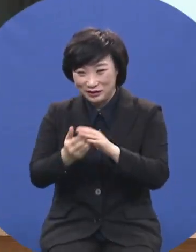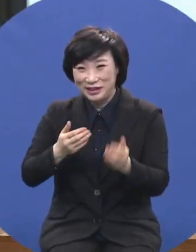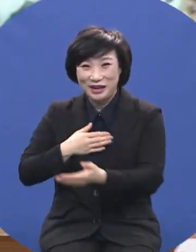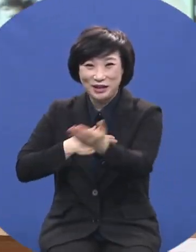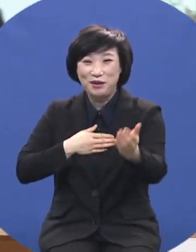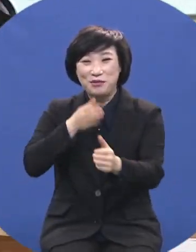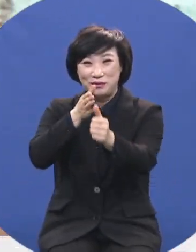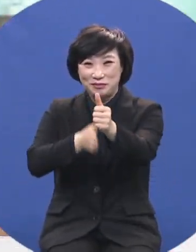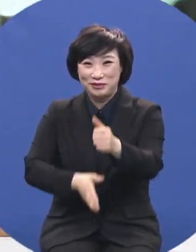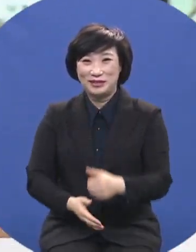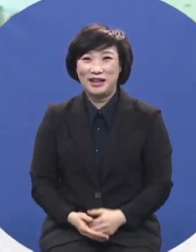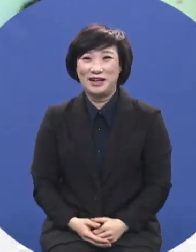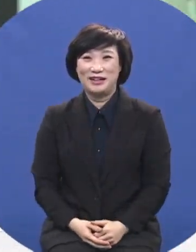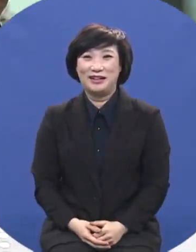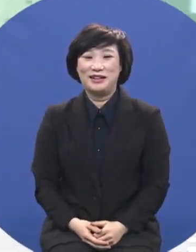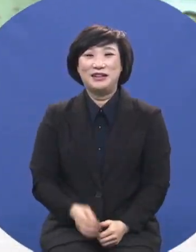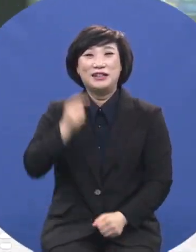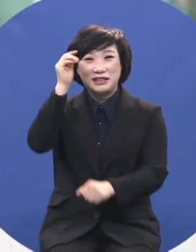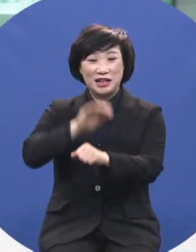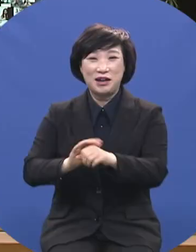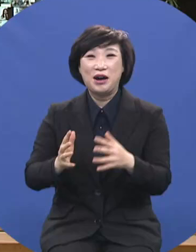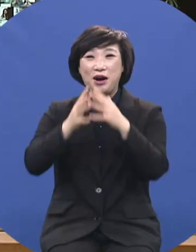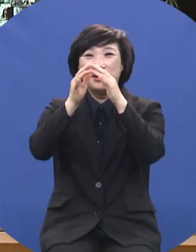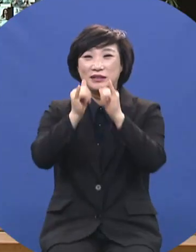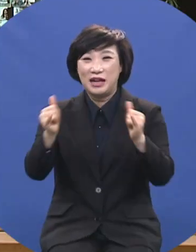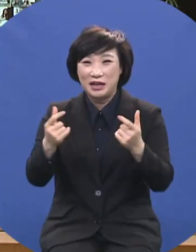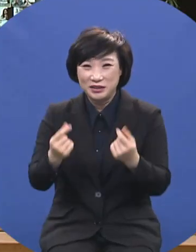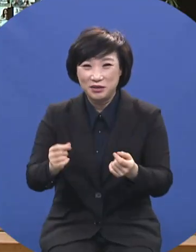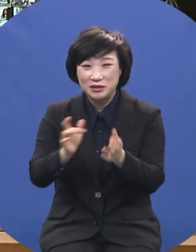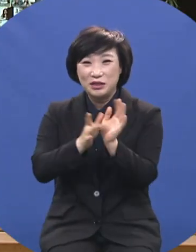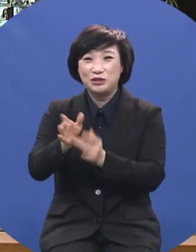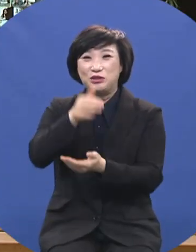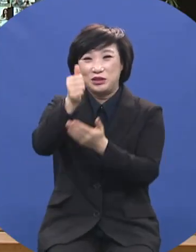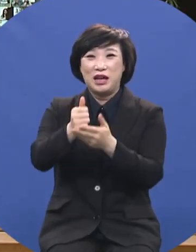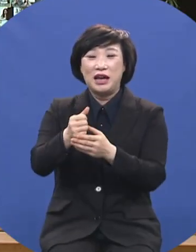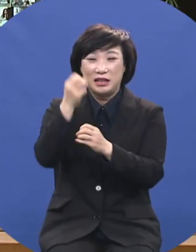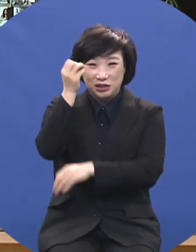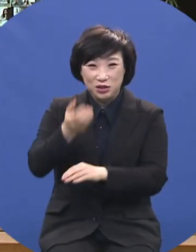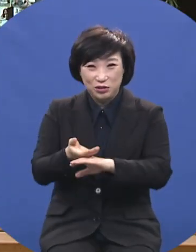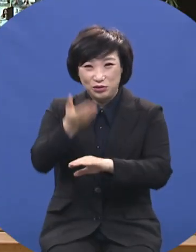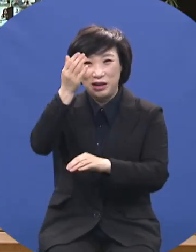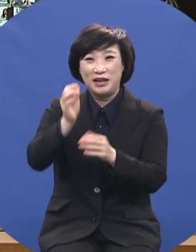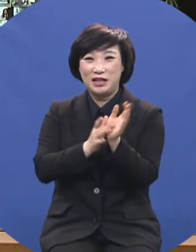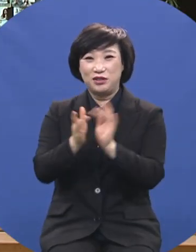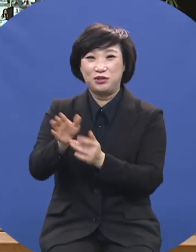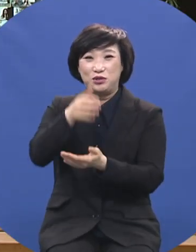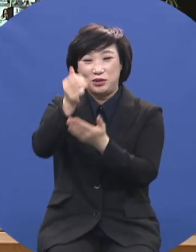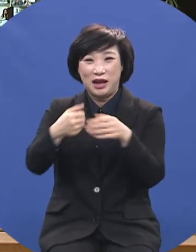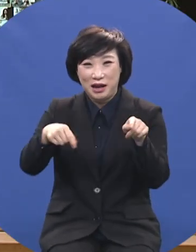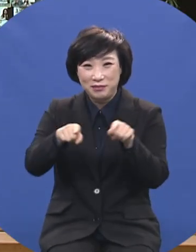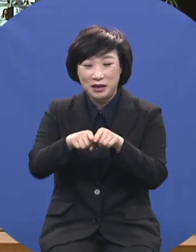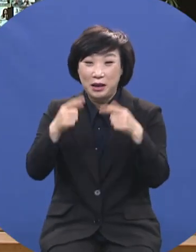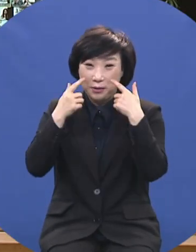되기를 바랍니다. 지혜로운 건축자같이 그리스도의 토에 그리스도